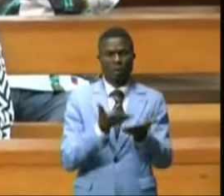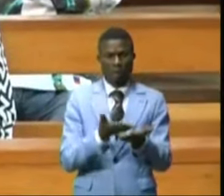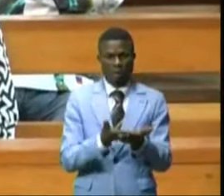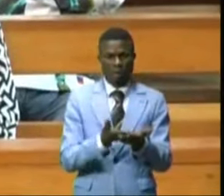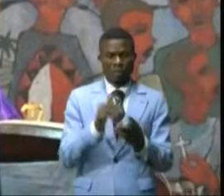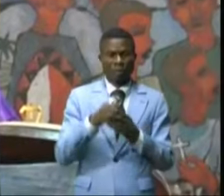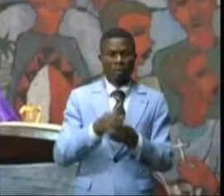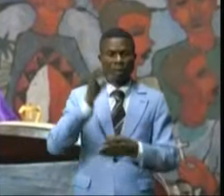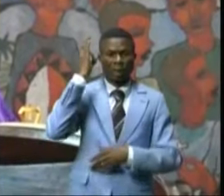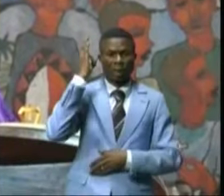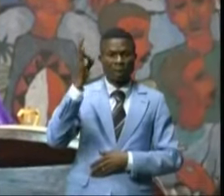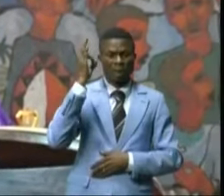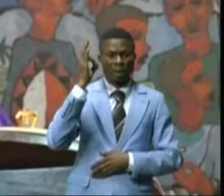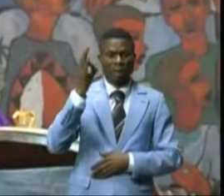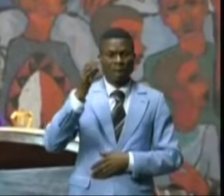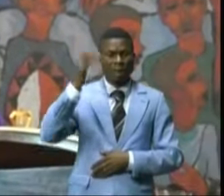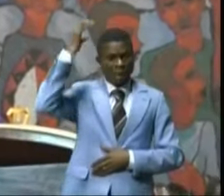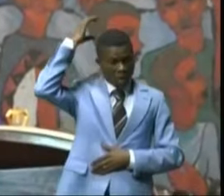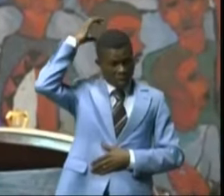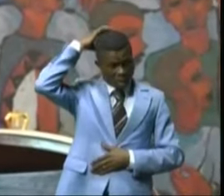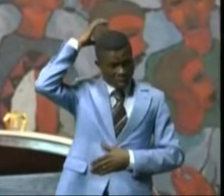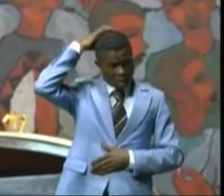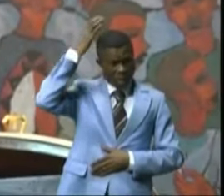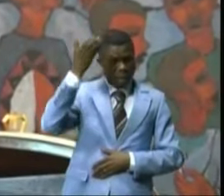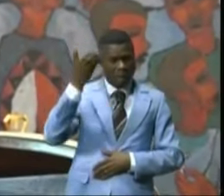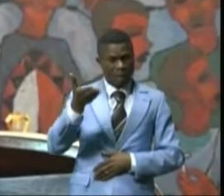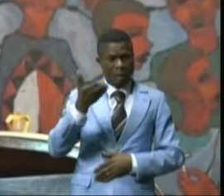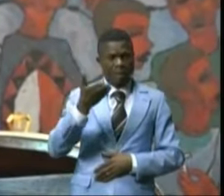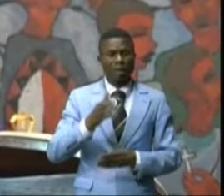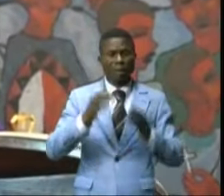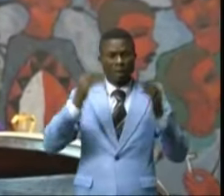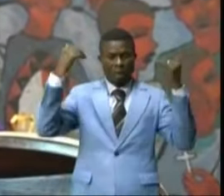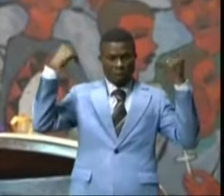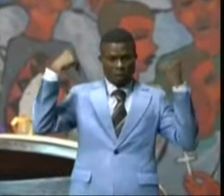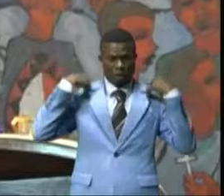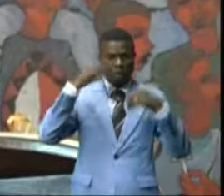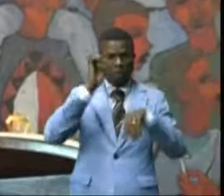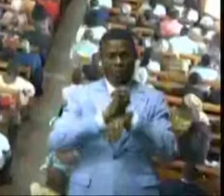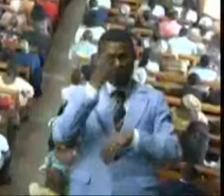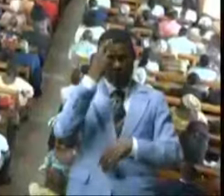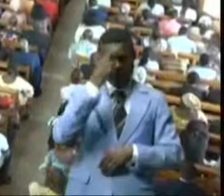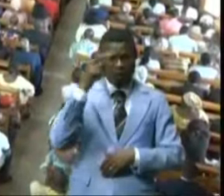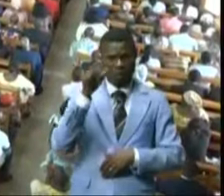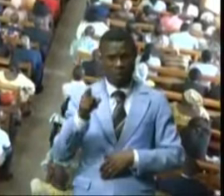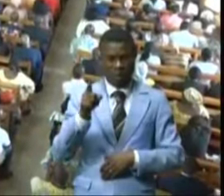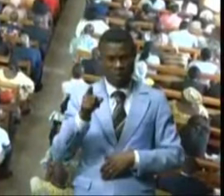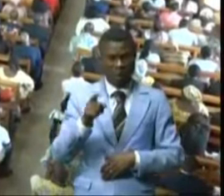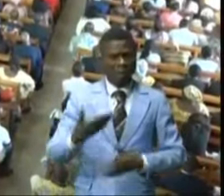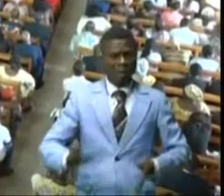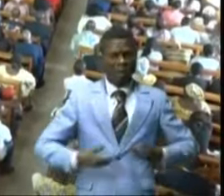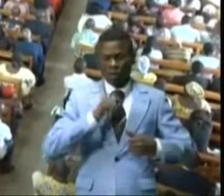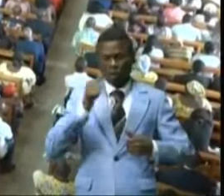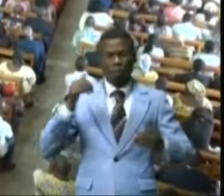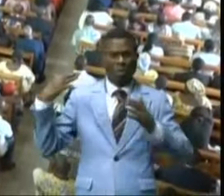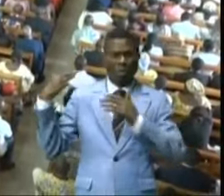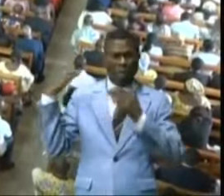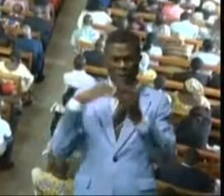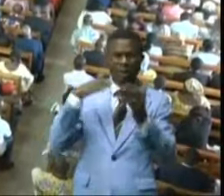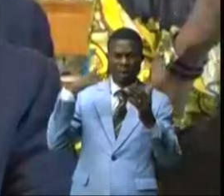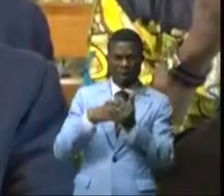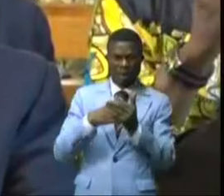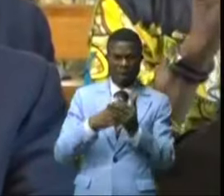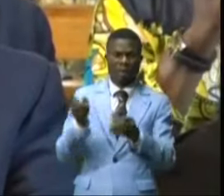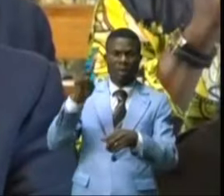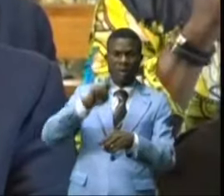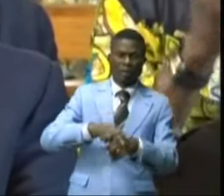Dans son homélie, Fridolin Cardinal Ambongo Besungu, archevêque métropolitain de Kinshasa, a condamné l'agression dont est victime